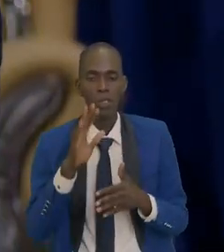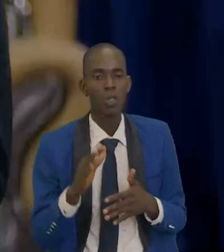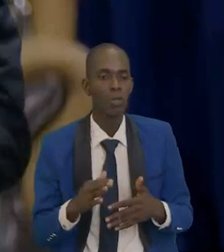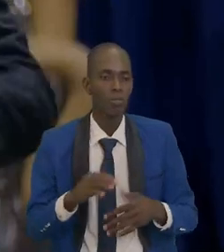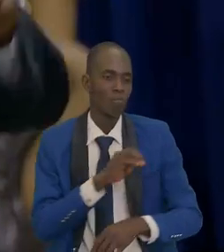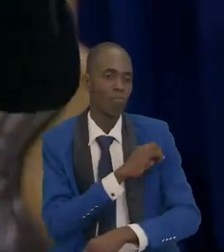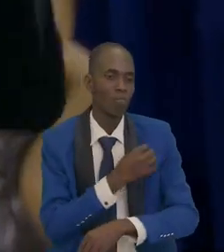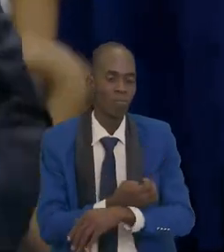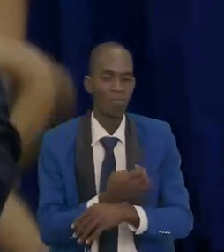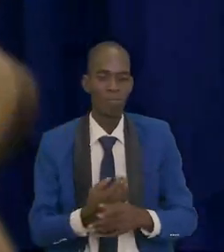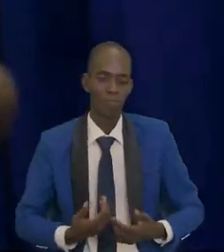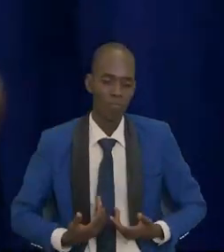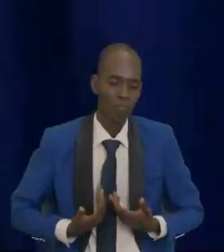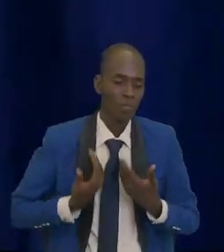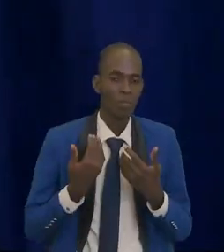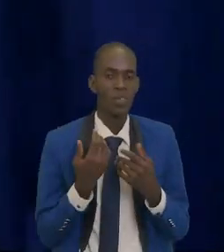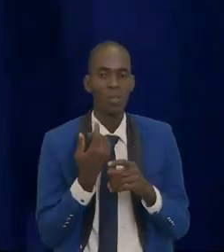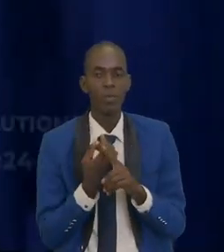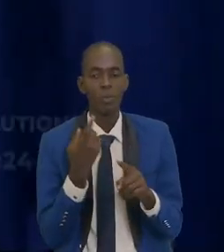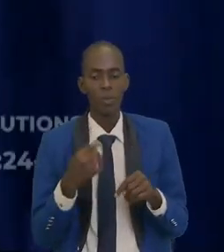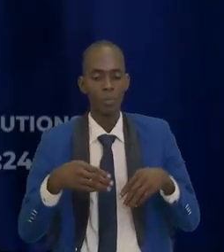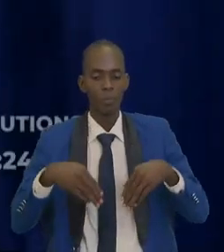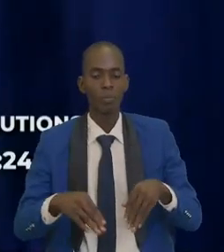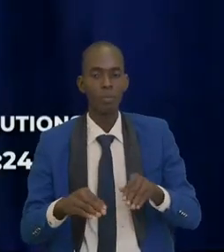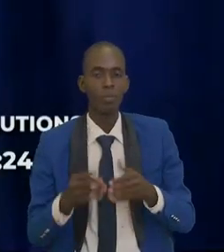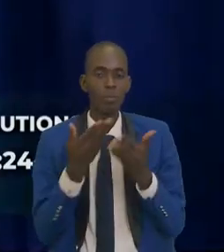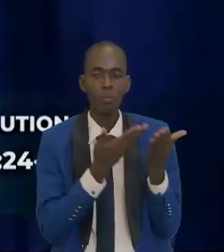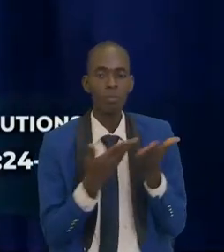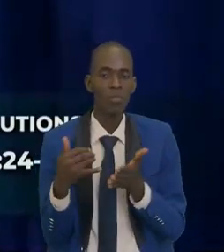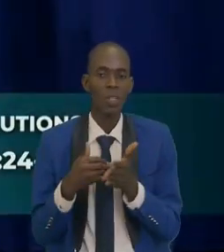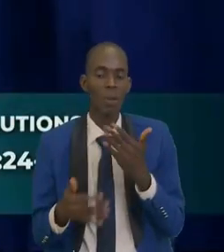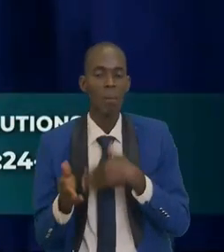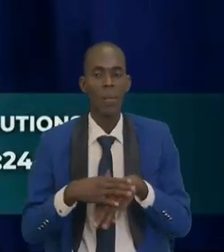l'énergie, le zèle que nous avons au marché, si nous pouvons ramener ça à l'église,